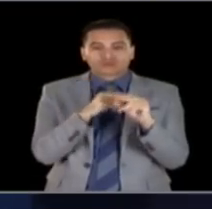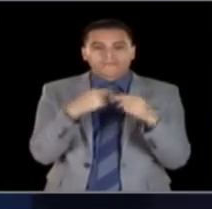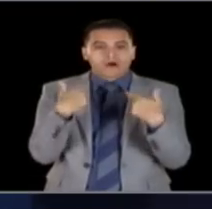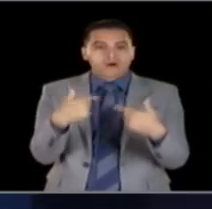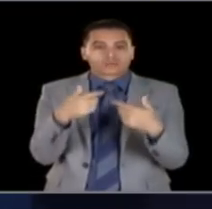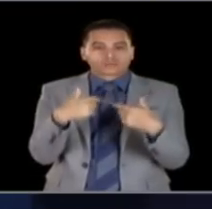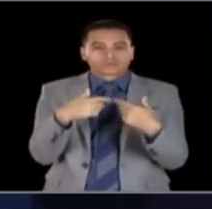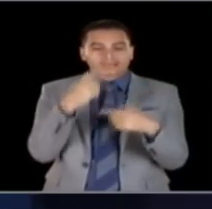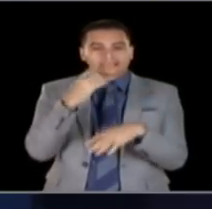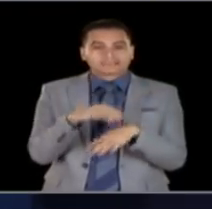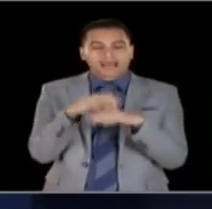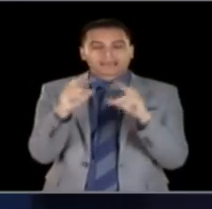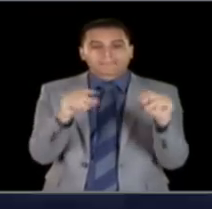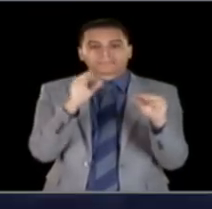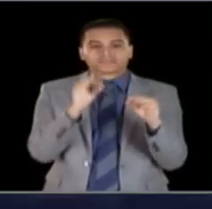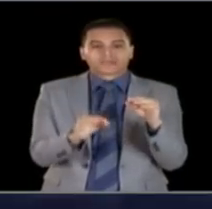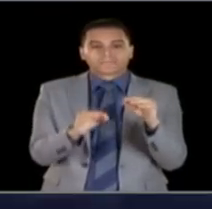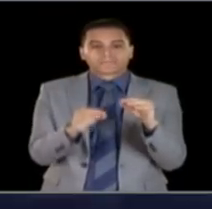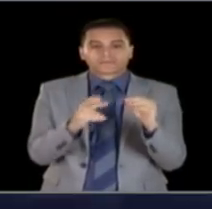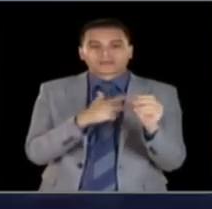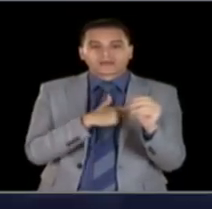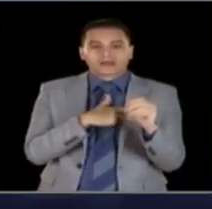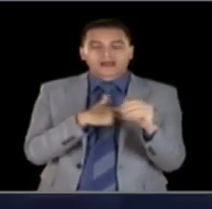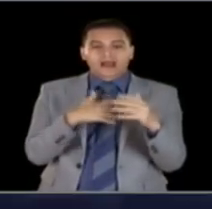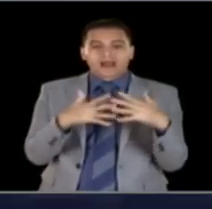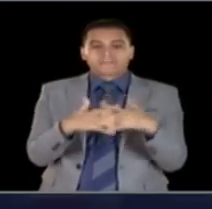حاجة مش عادية. إجابتك. كاليفورنيا.